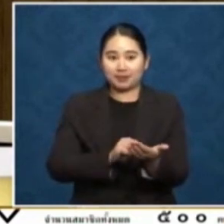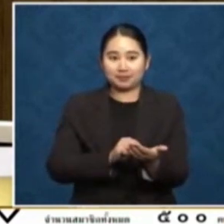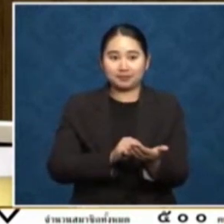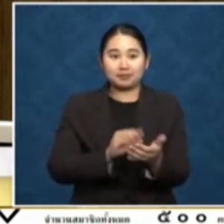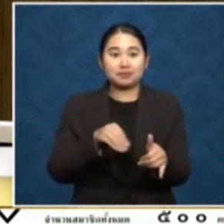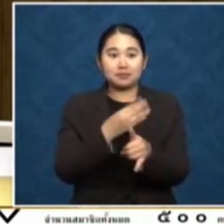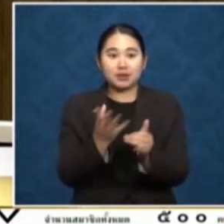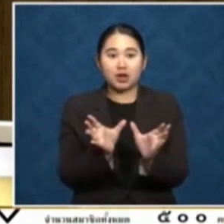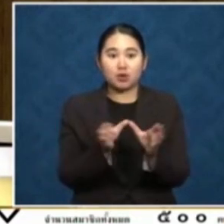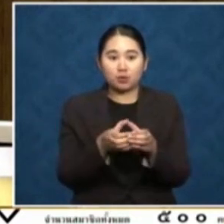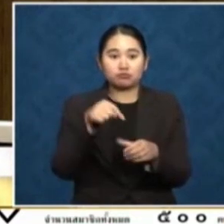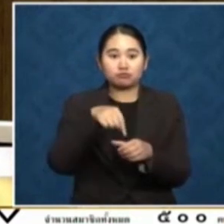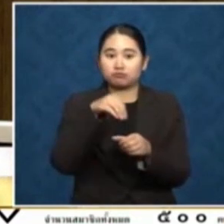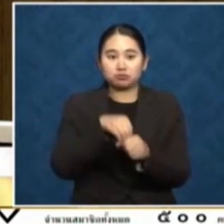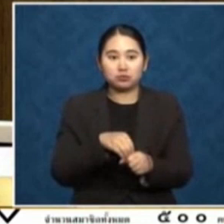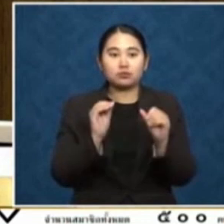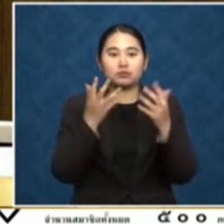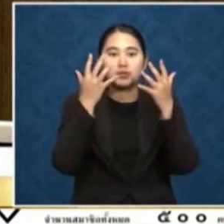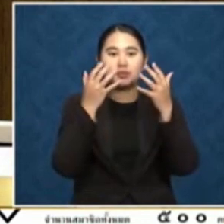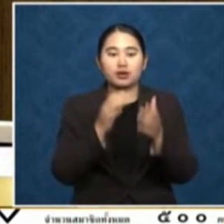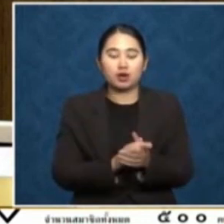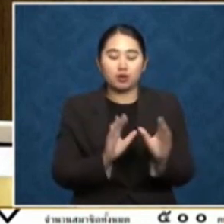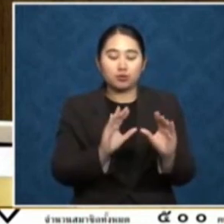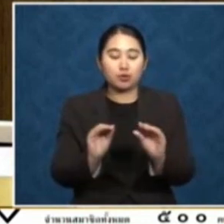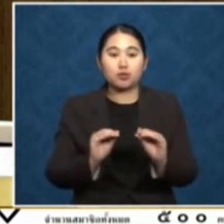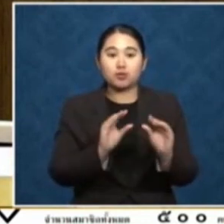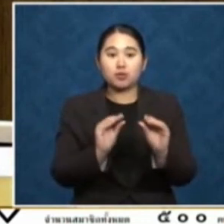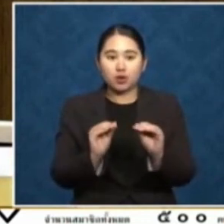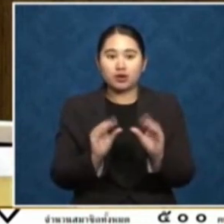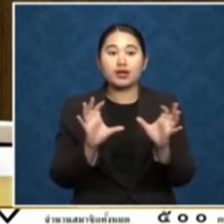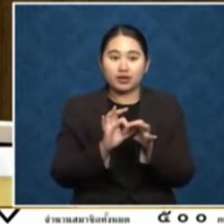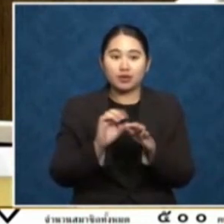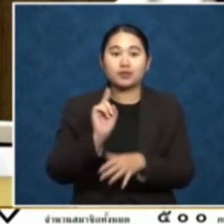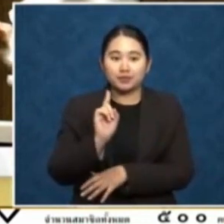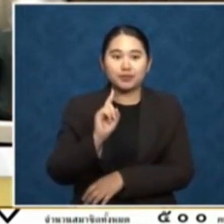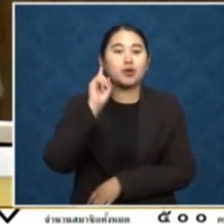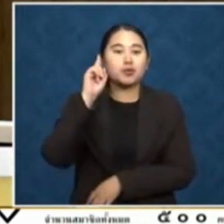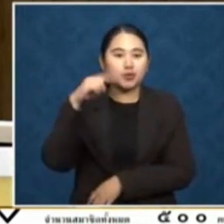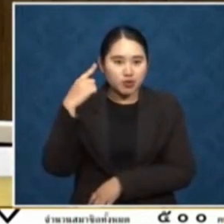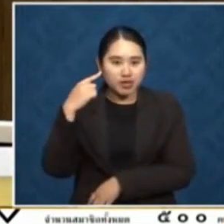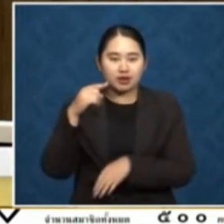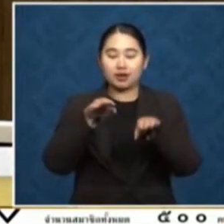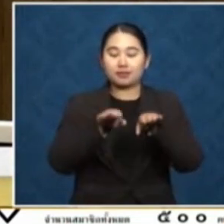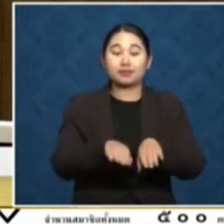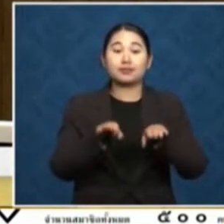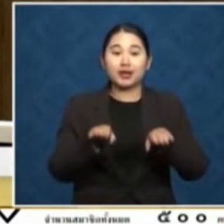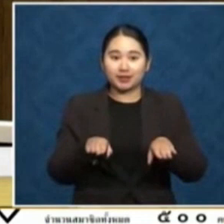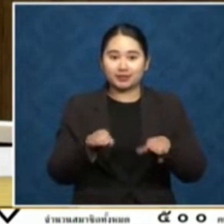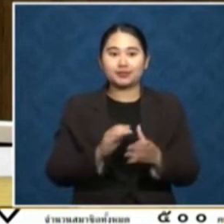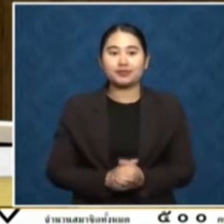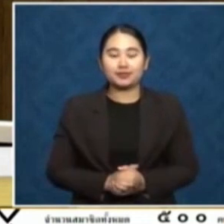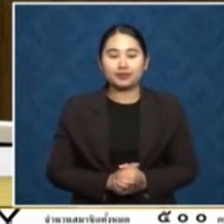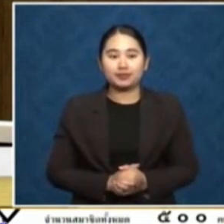ก็ไม่มีบุคคลผู้มีความหลากหลายทางเพศในนั้นก็มีการพูดถึงเรื่องของผู้หญิงและเด็ก